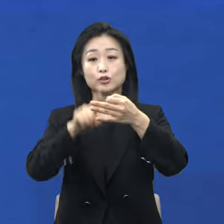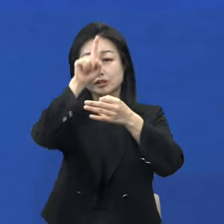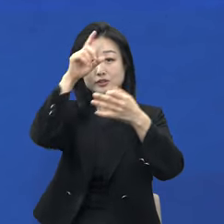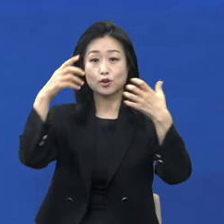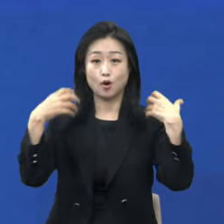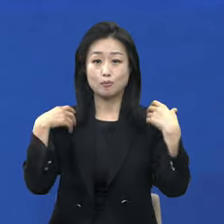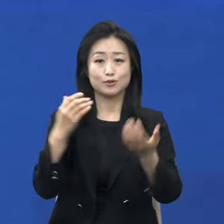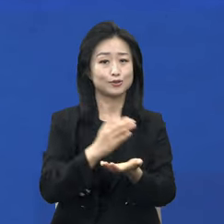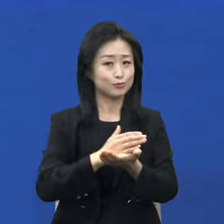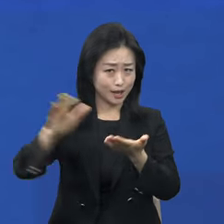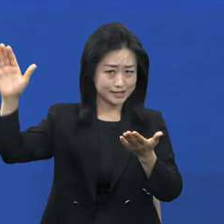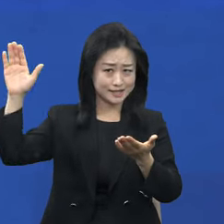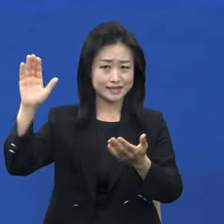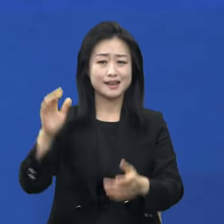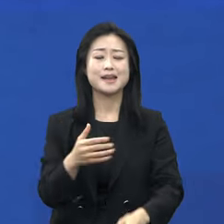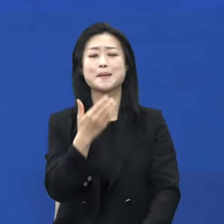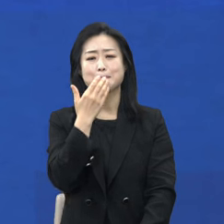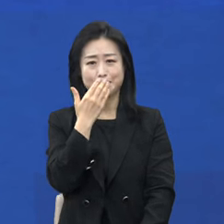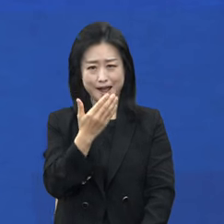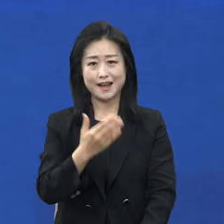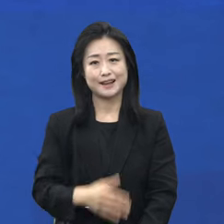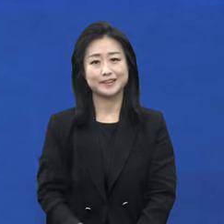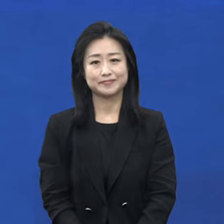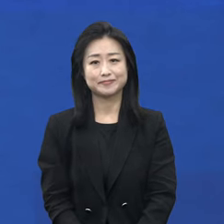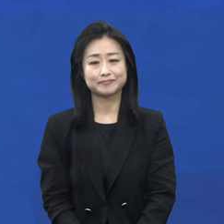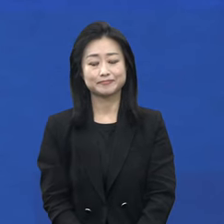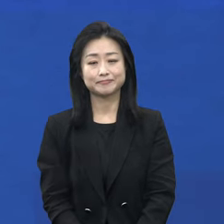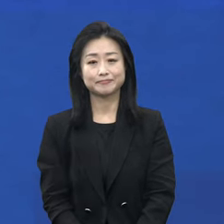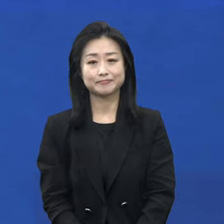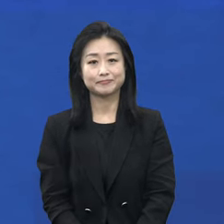정권을 퇴진시키겠습니다.